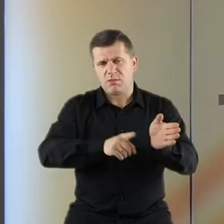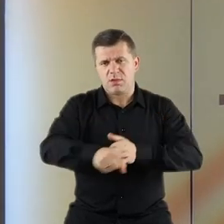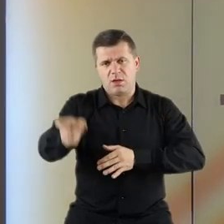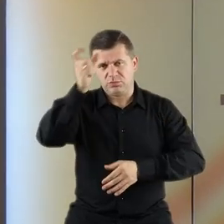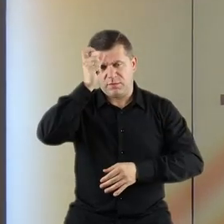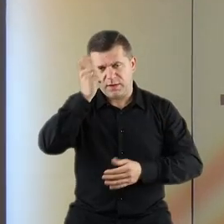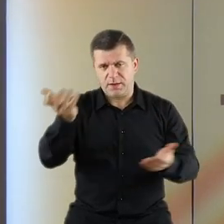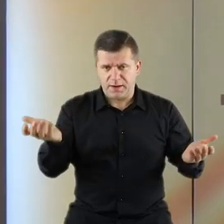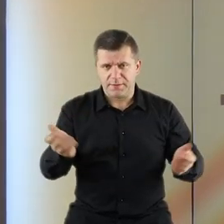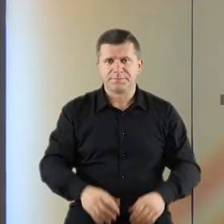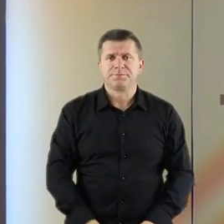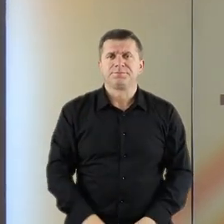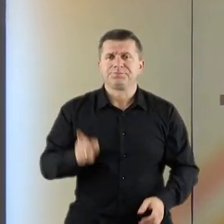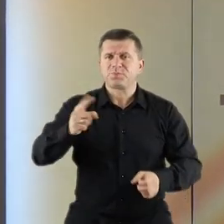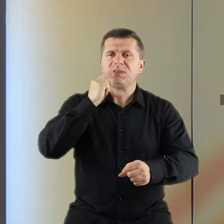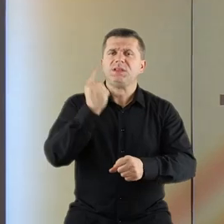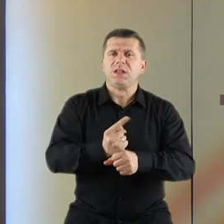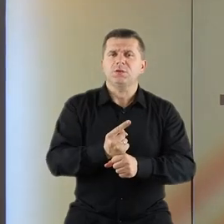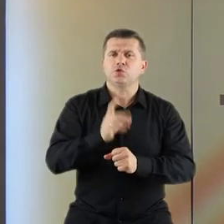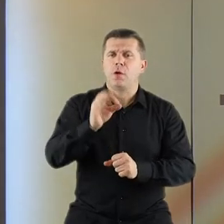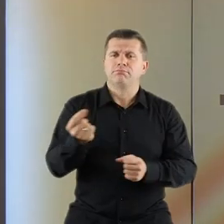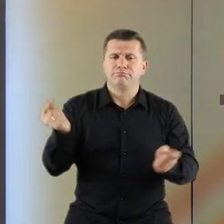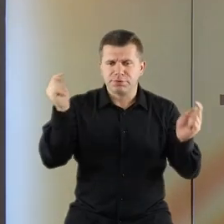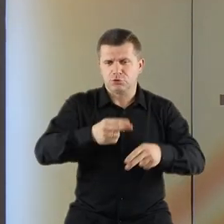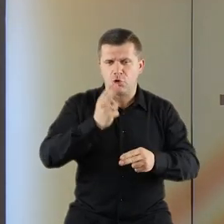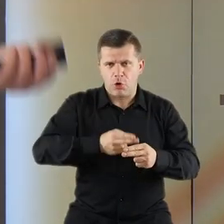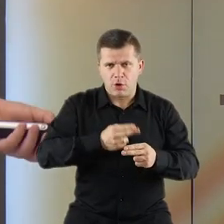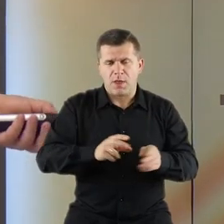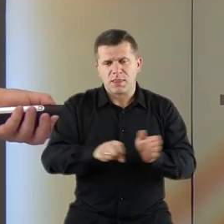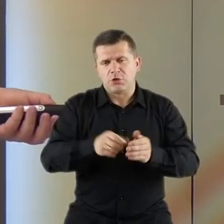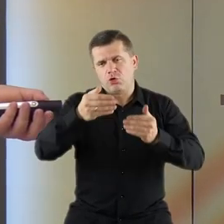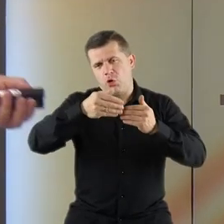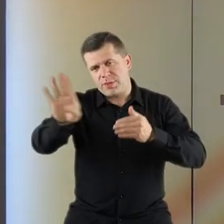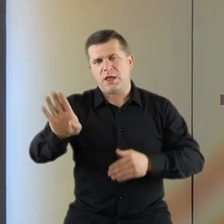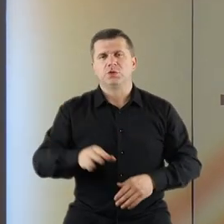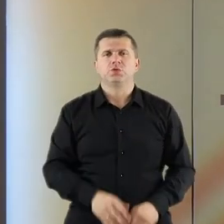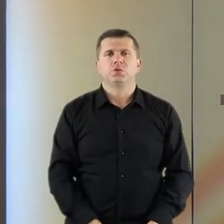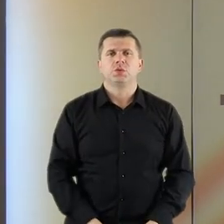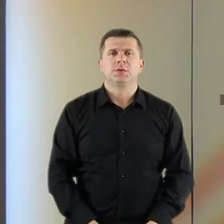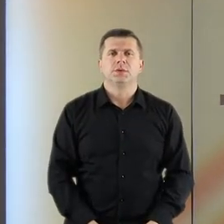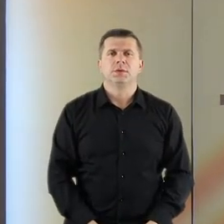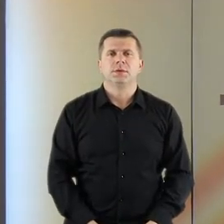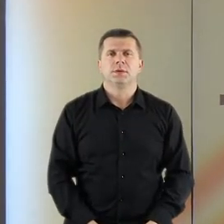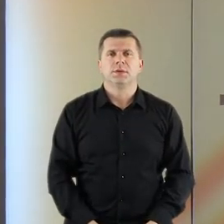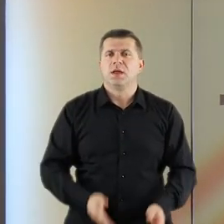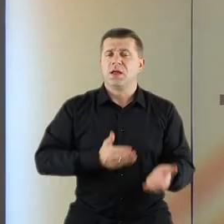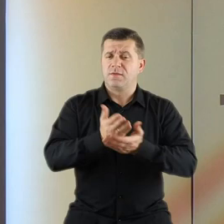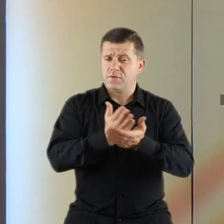człowieka sprowadzić decydują i o przyjściu choroby i o odejściu choroby